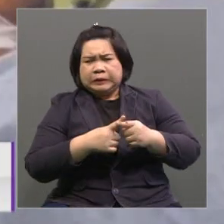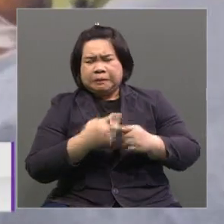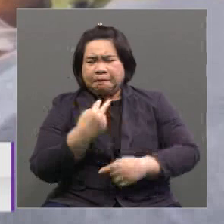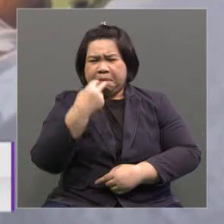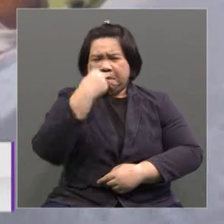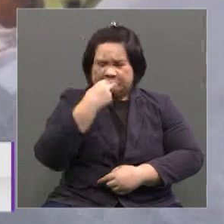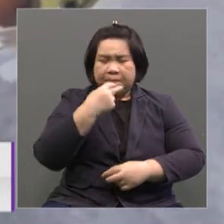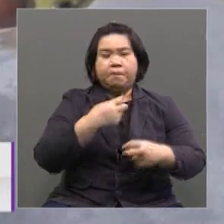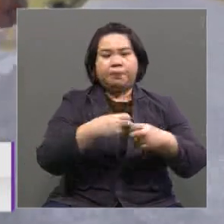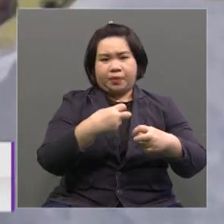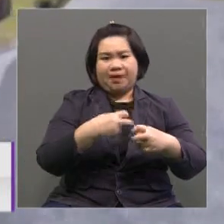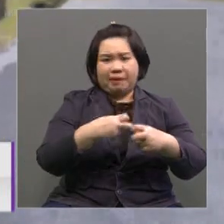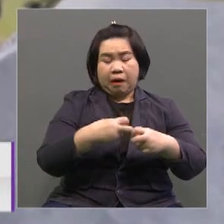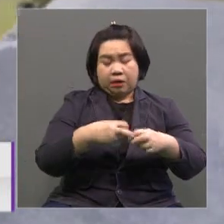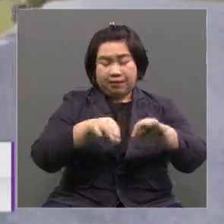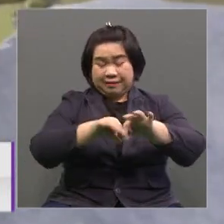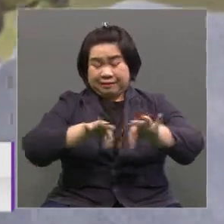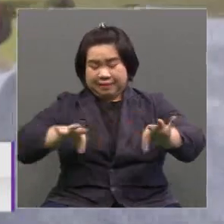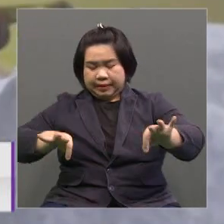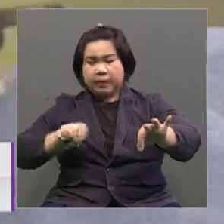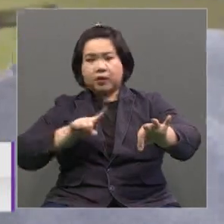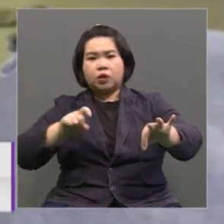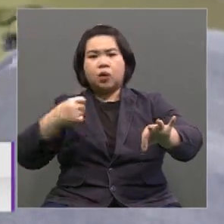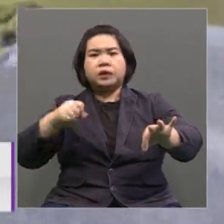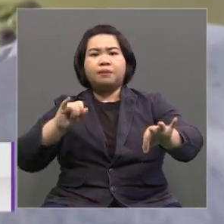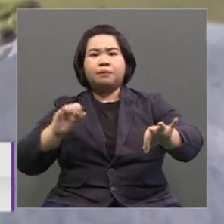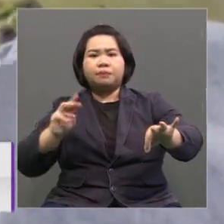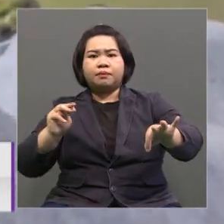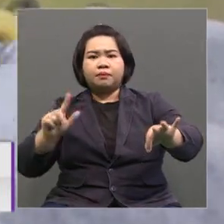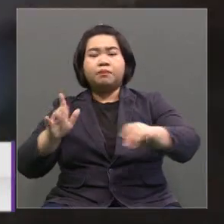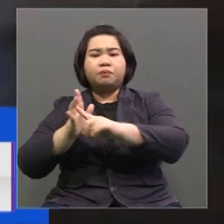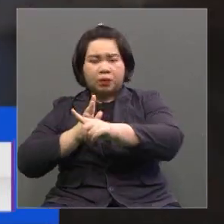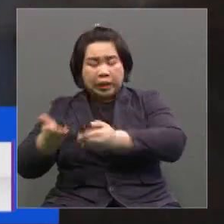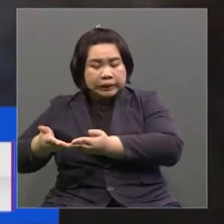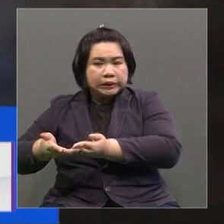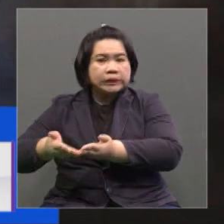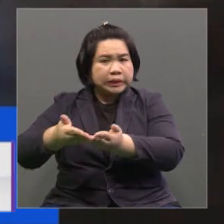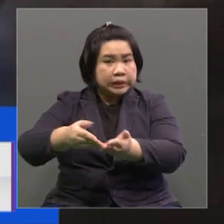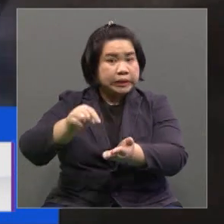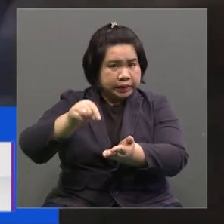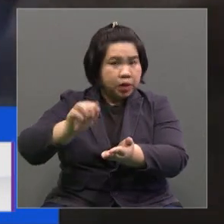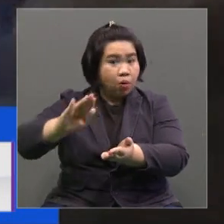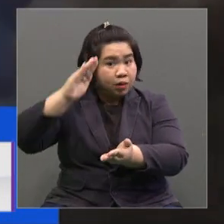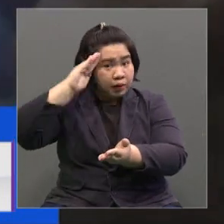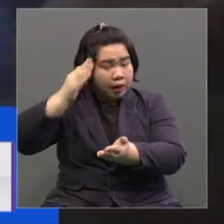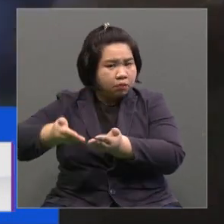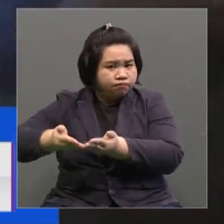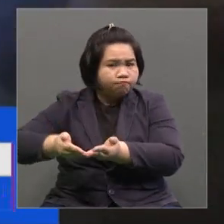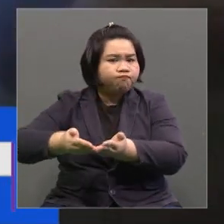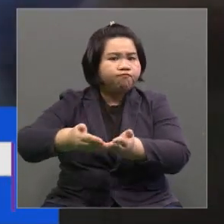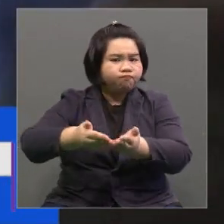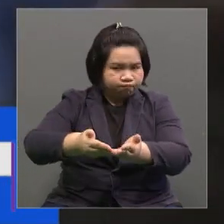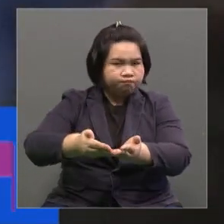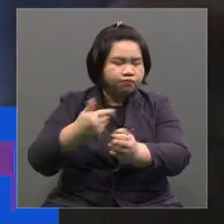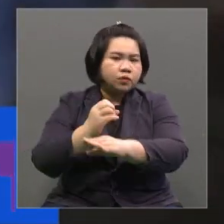างทะเลเนี่ยห่างจากปากร่องน้ำสงขลาประมาณ110ไมล์จึงได้ส่งเรือหลวงคลองใหญ่ในหมู่เรือบรรเทาสาธารณ